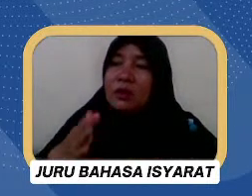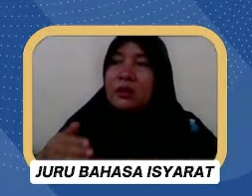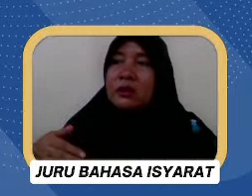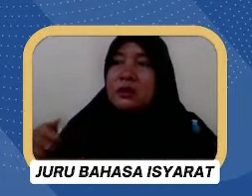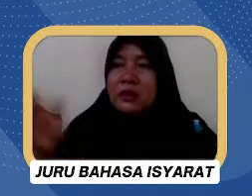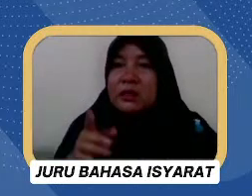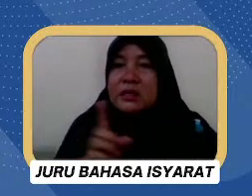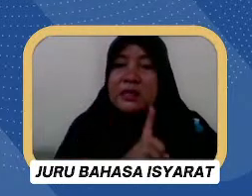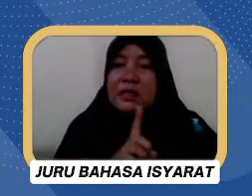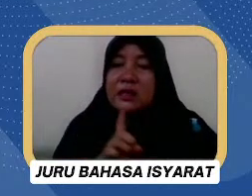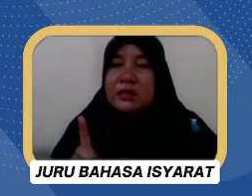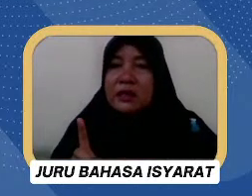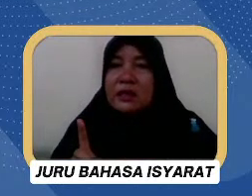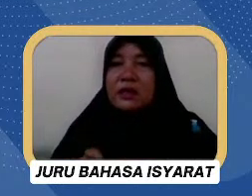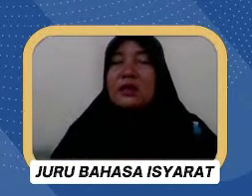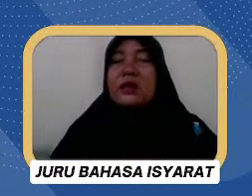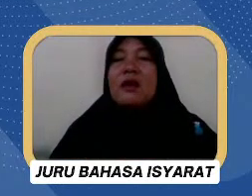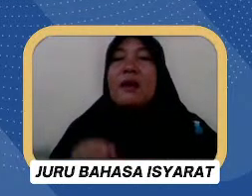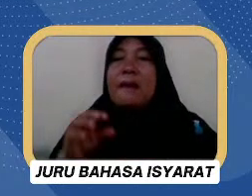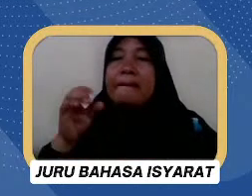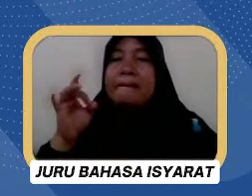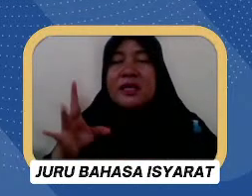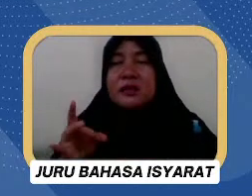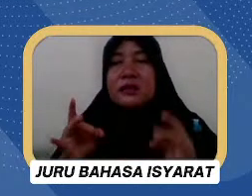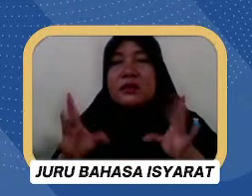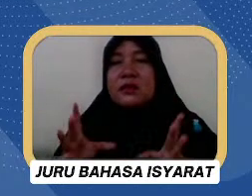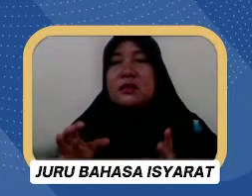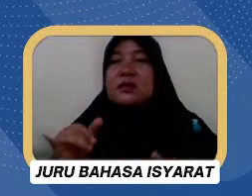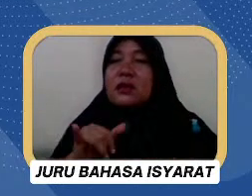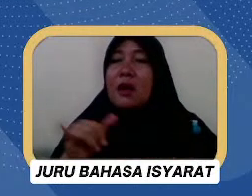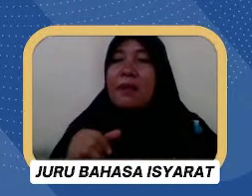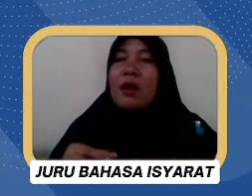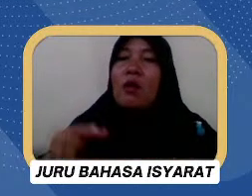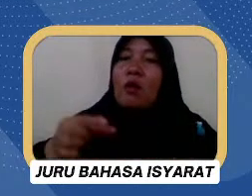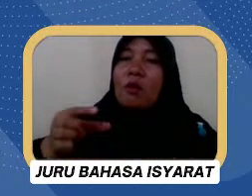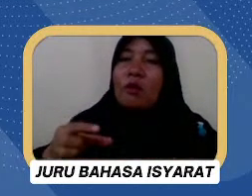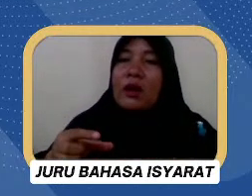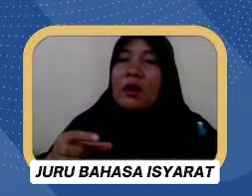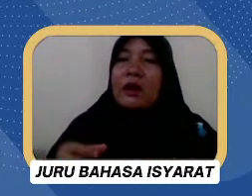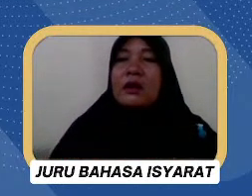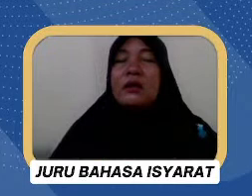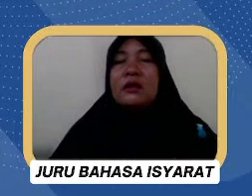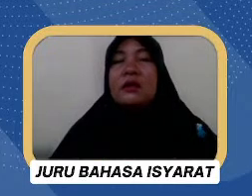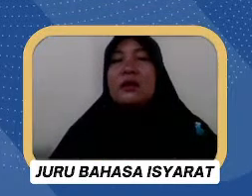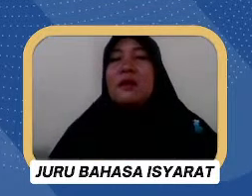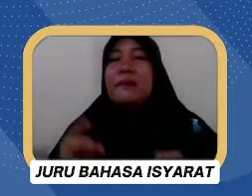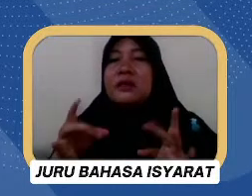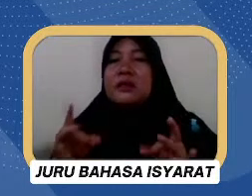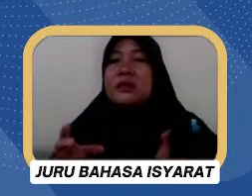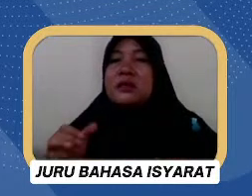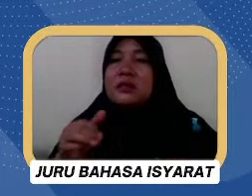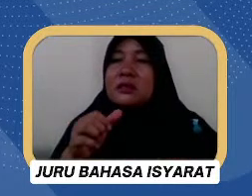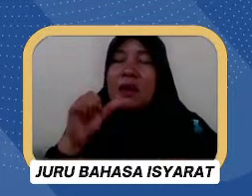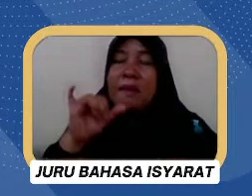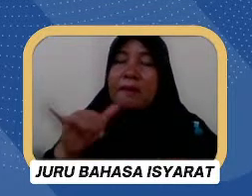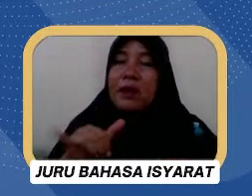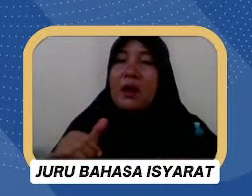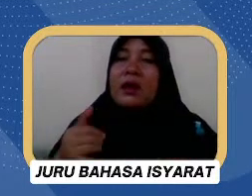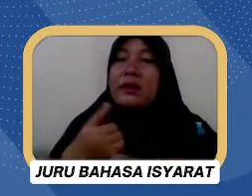secara kolektif yang dipicu dari salah satu orang yang